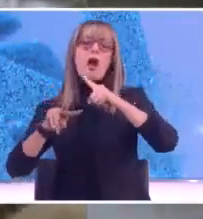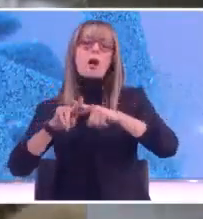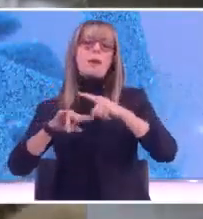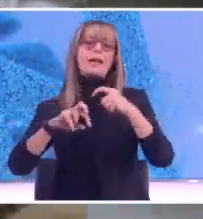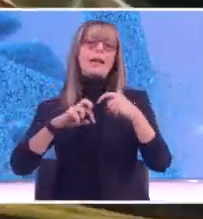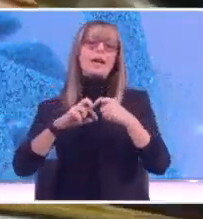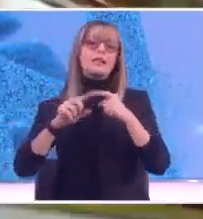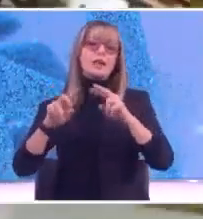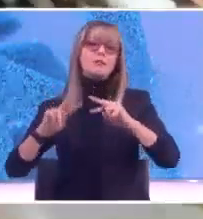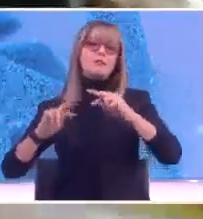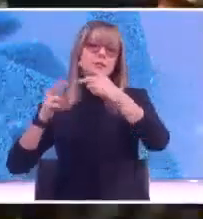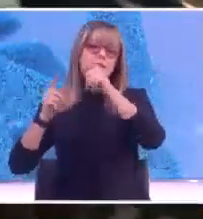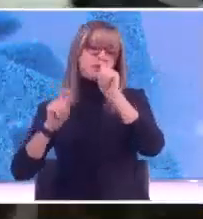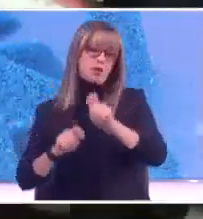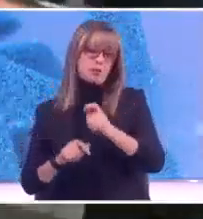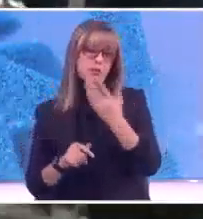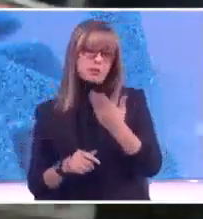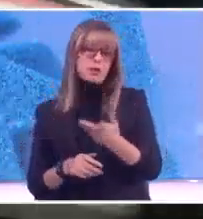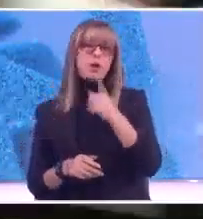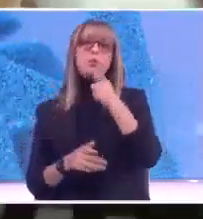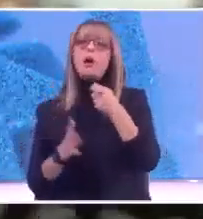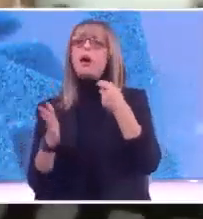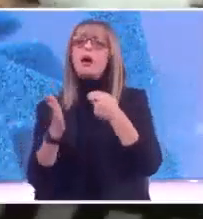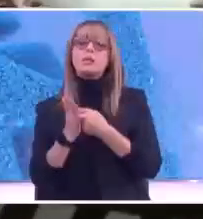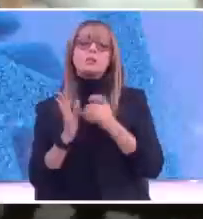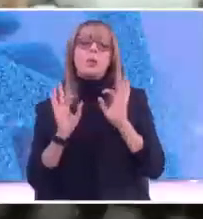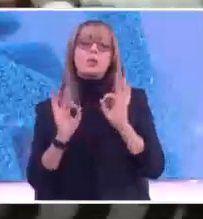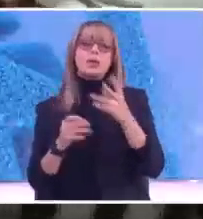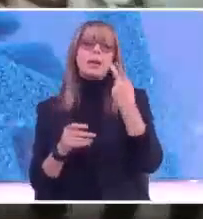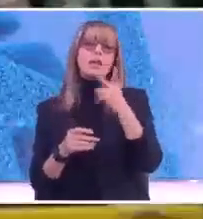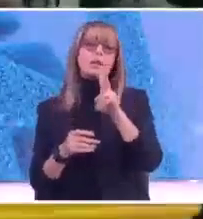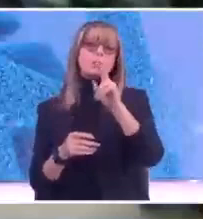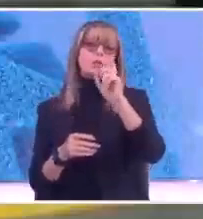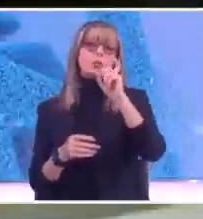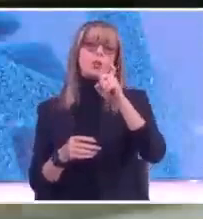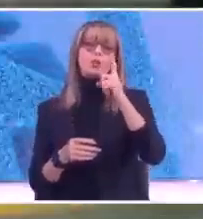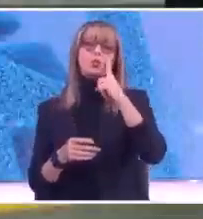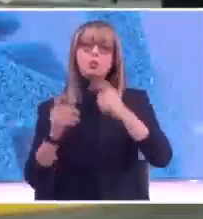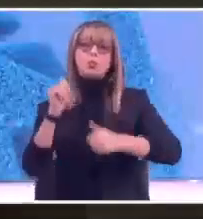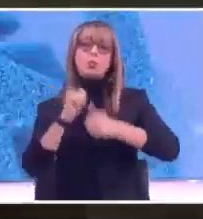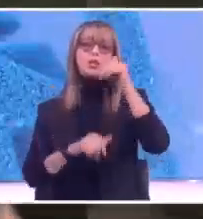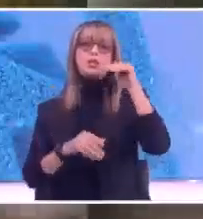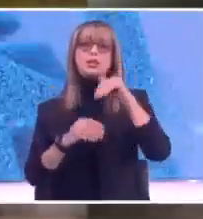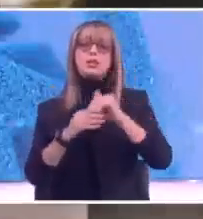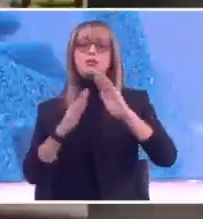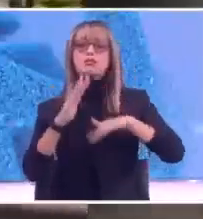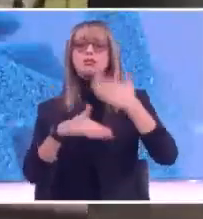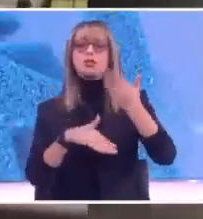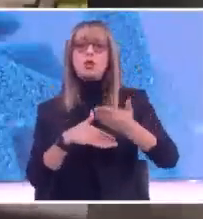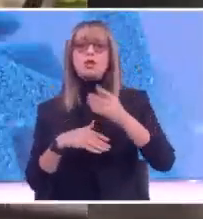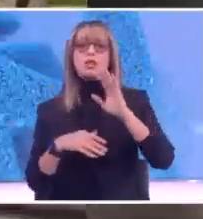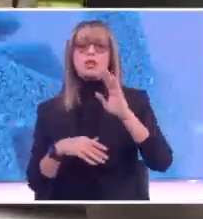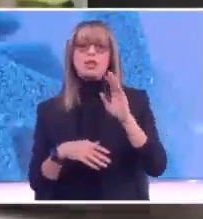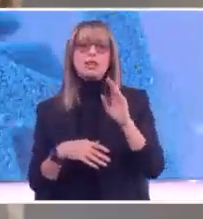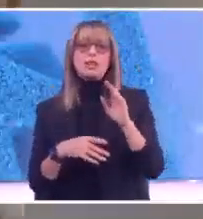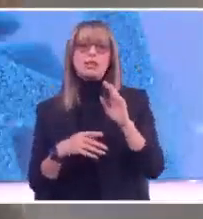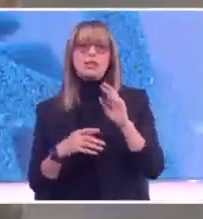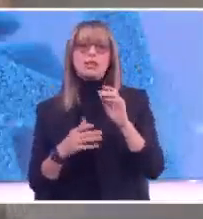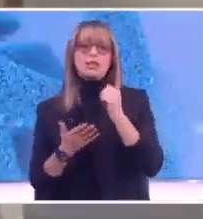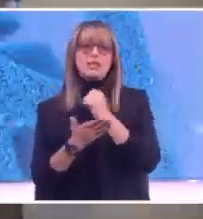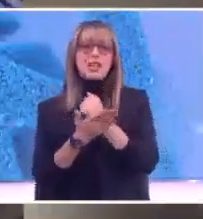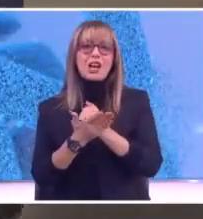Radan'ın atanması. Ahmed Rıza Radan ismi özellikle 2009 Cumhurbaşkanlığı seçimleri sonrası Yeşil Hareketi